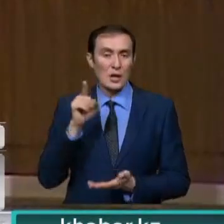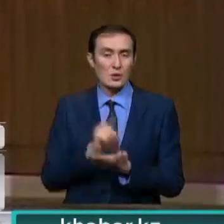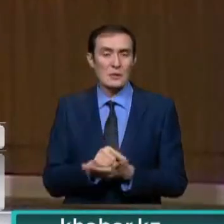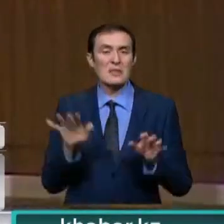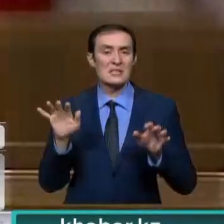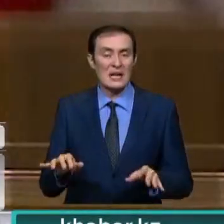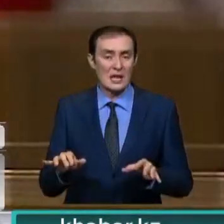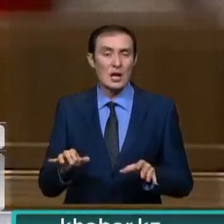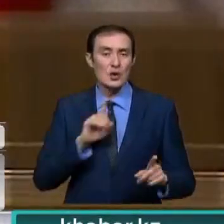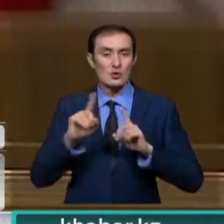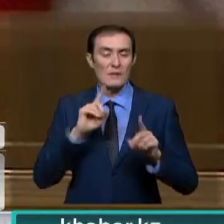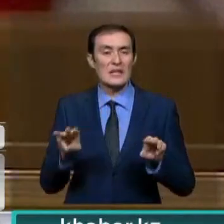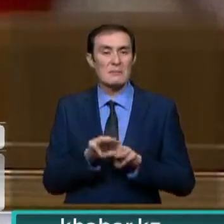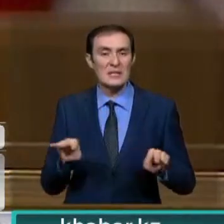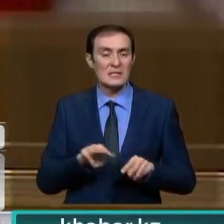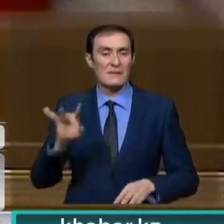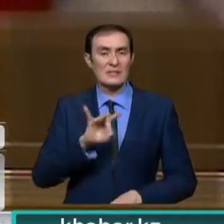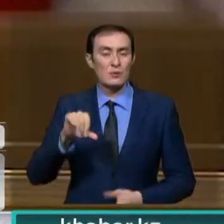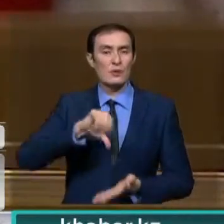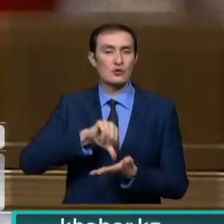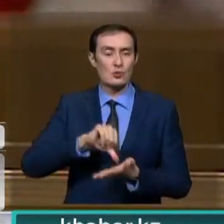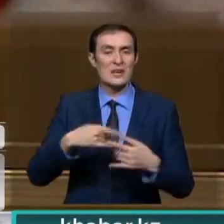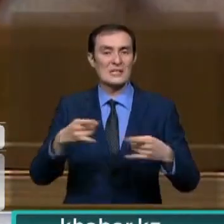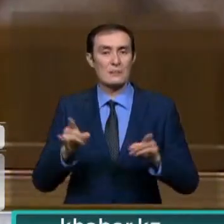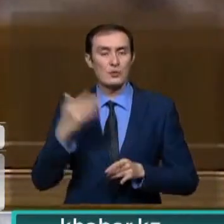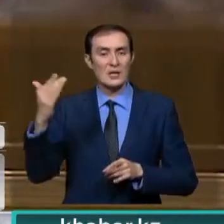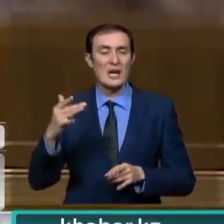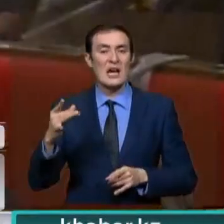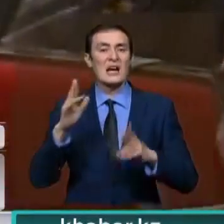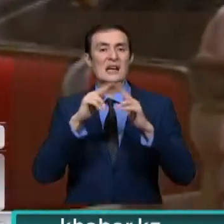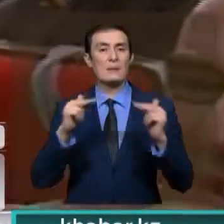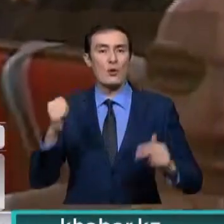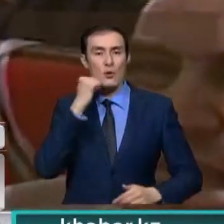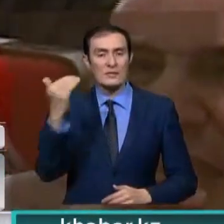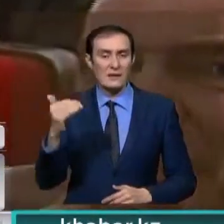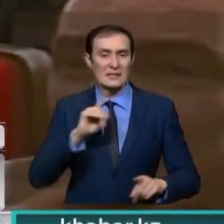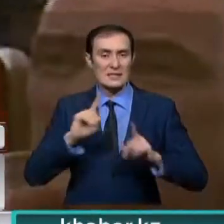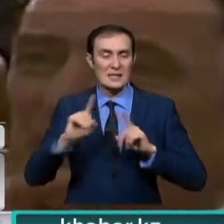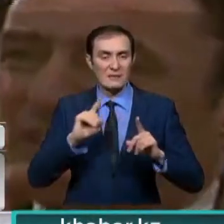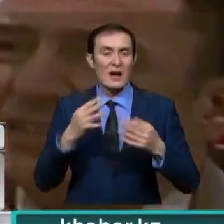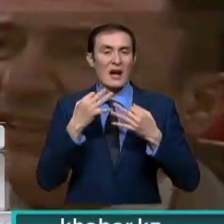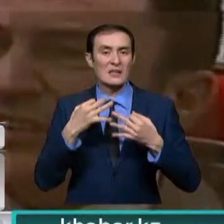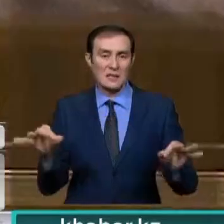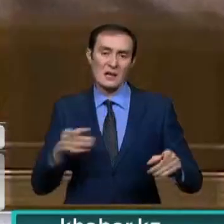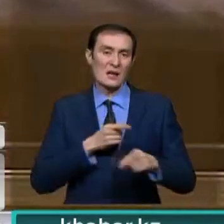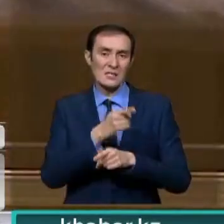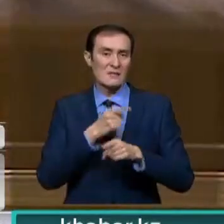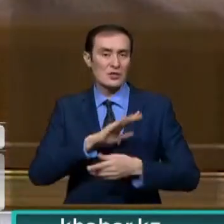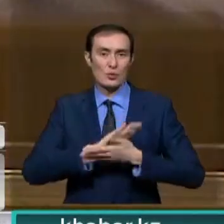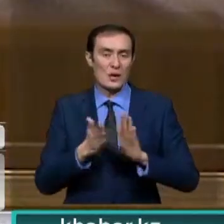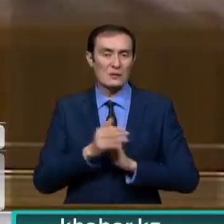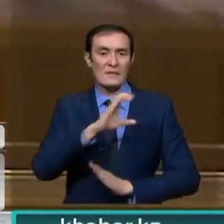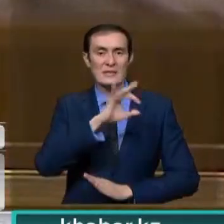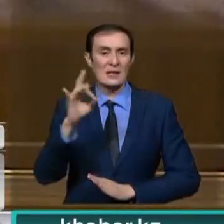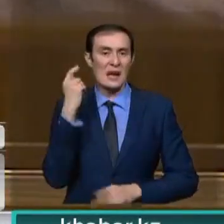председателя совета министров республики выступая с трибуны кремлевского дворца съездов открыто раскритиковал ситуацию в советской